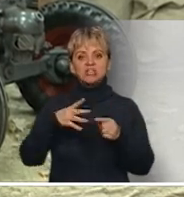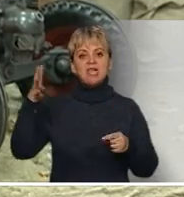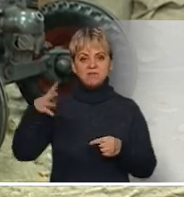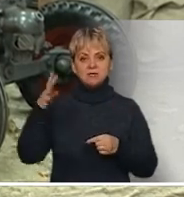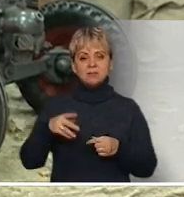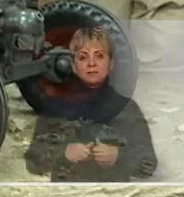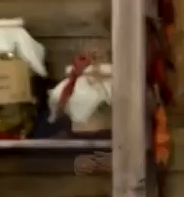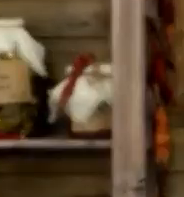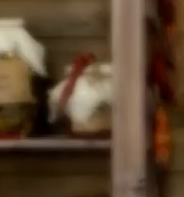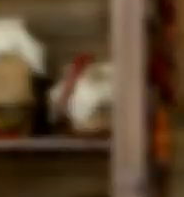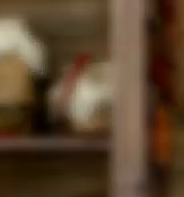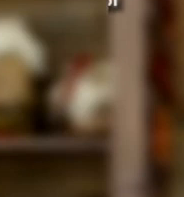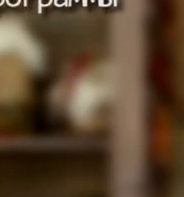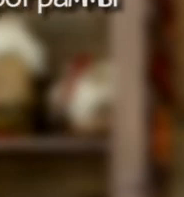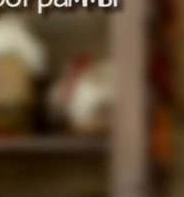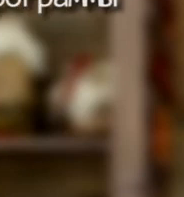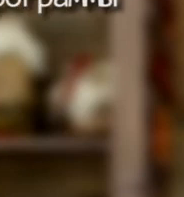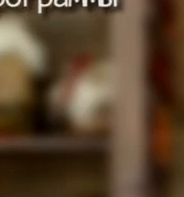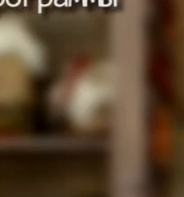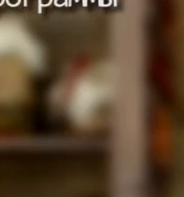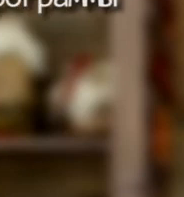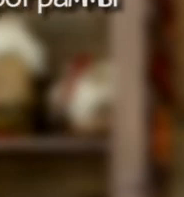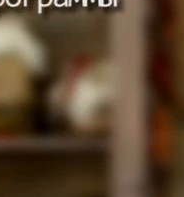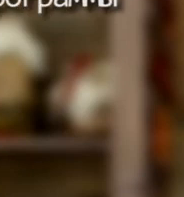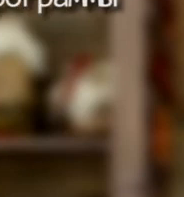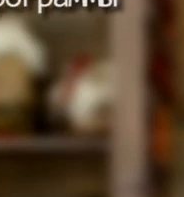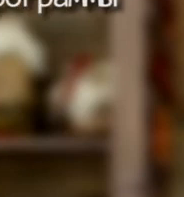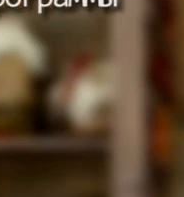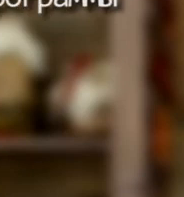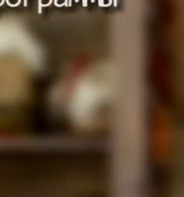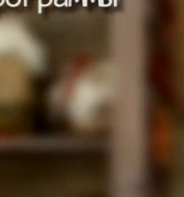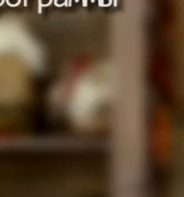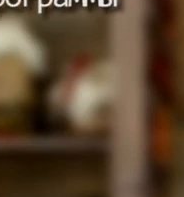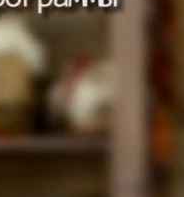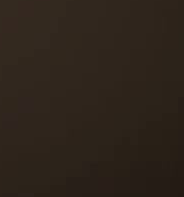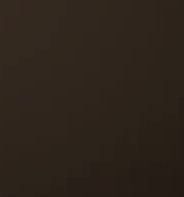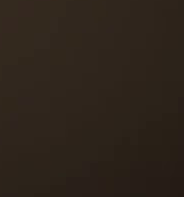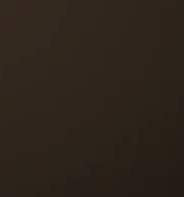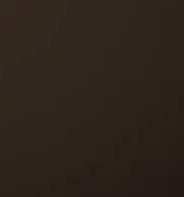и до встречи в эфире. Благодарим компанию «Бизон» за помощь в подготовке программы.